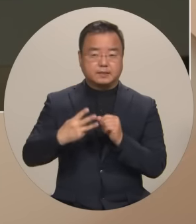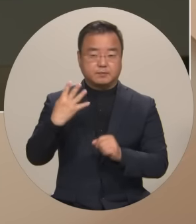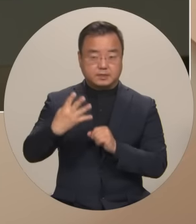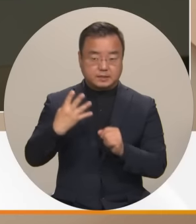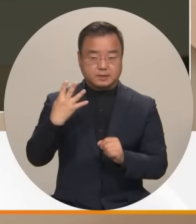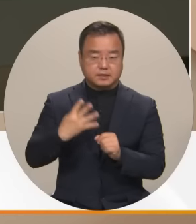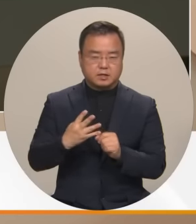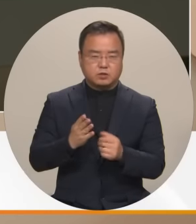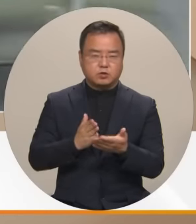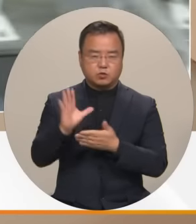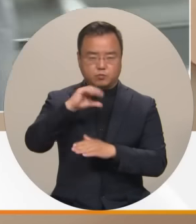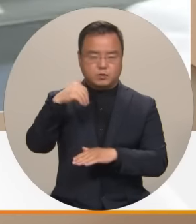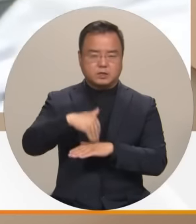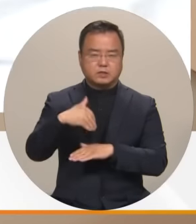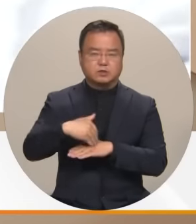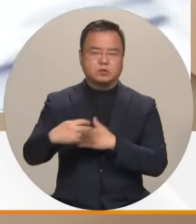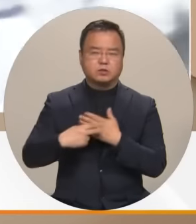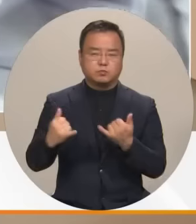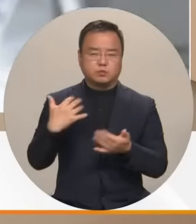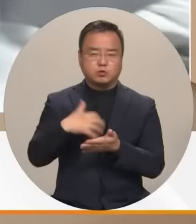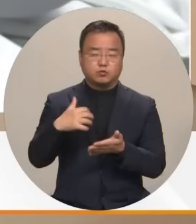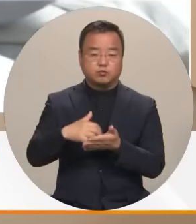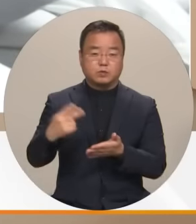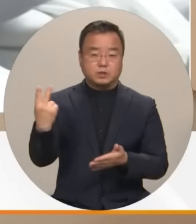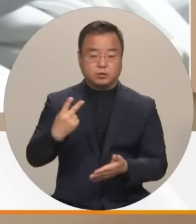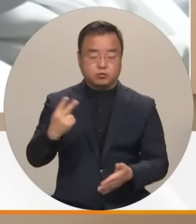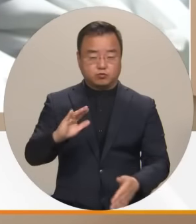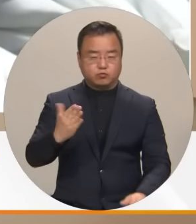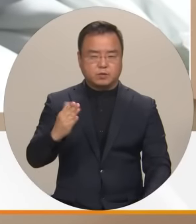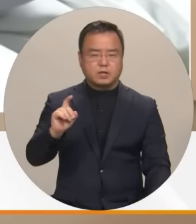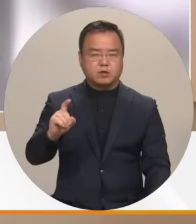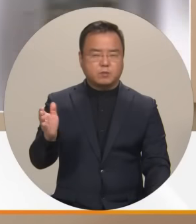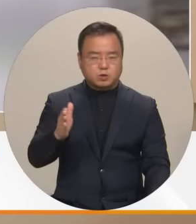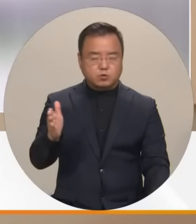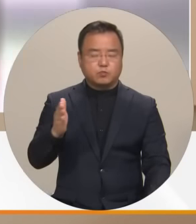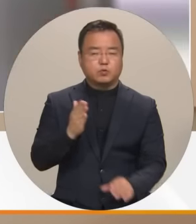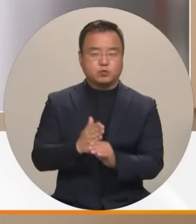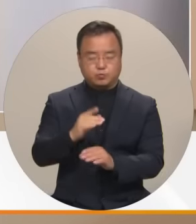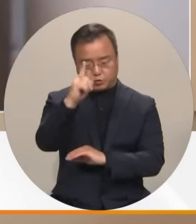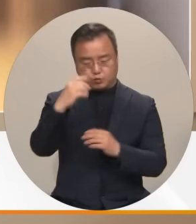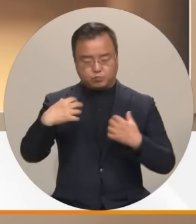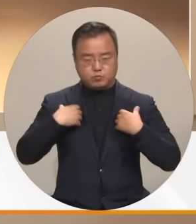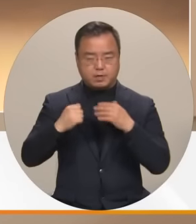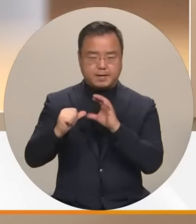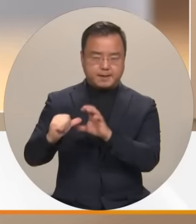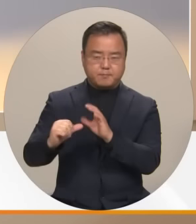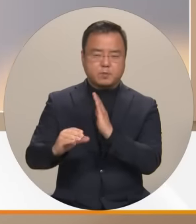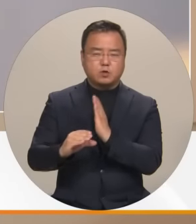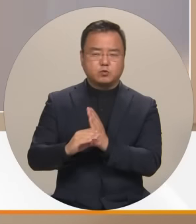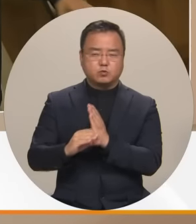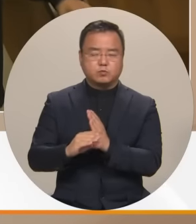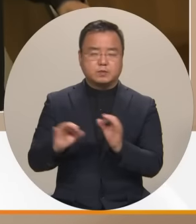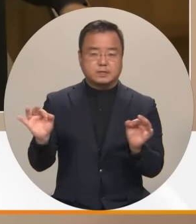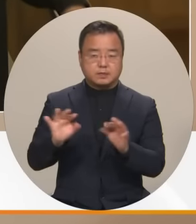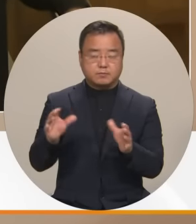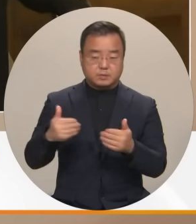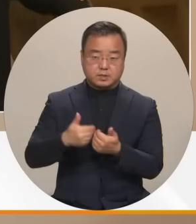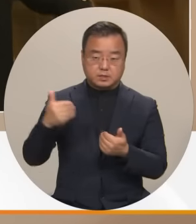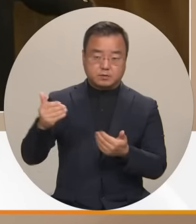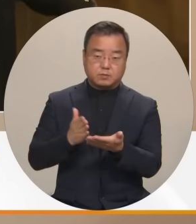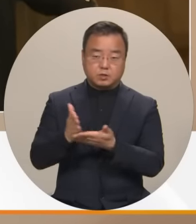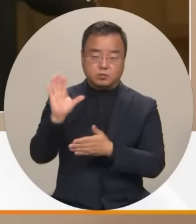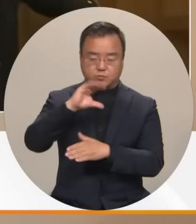전공의 수만 291명 있니다 어부 정부는 압박 수위를 높였는데요 어 잠시 중단됐던 이탈 전공의에 대한